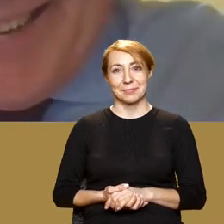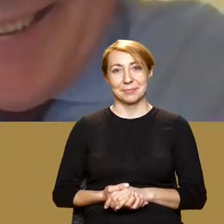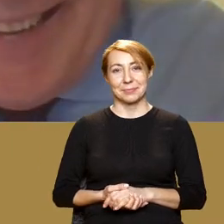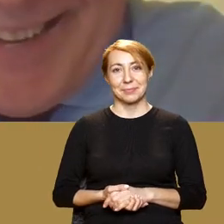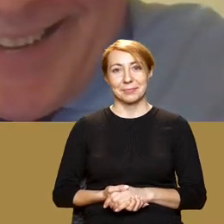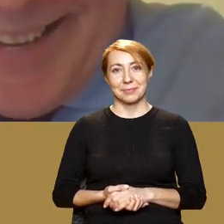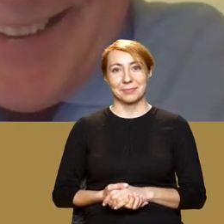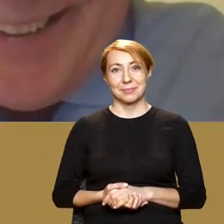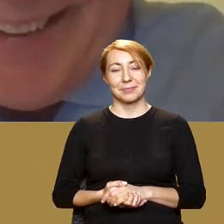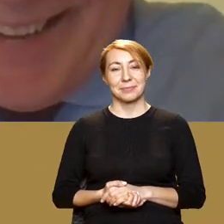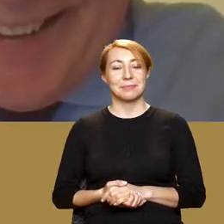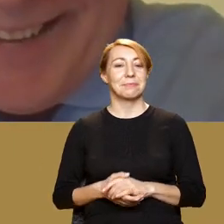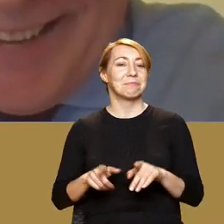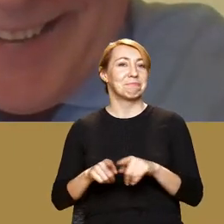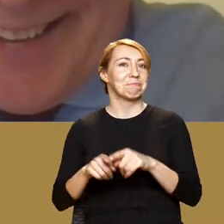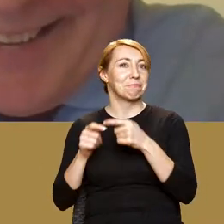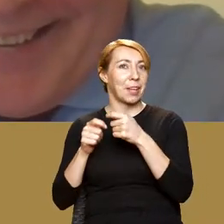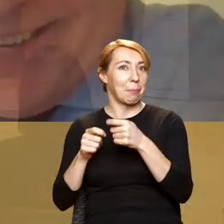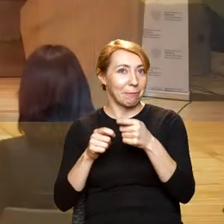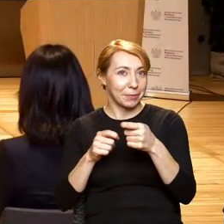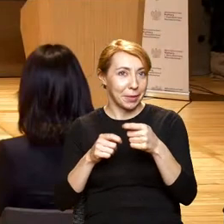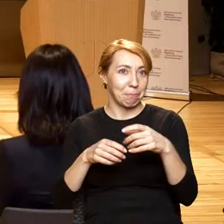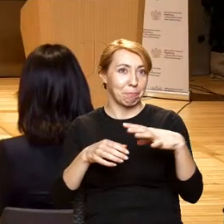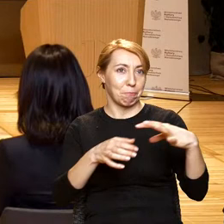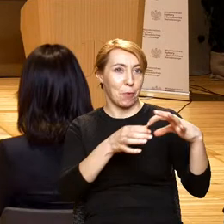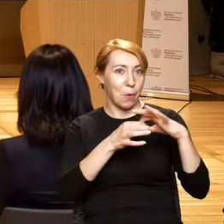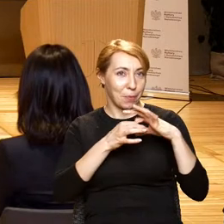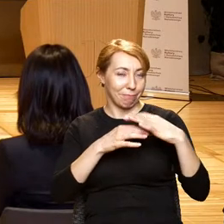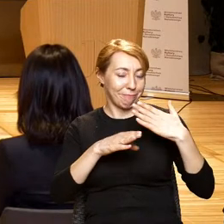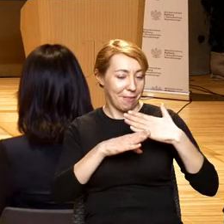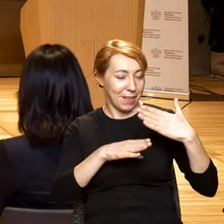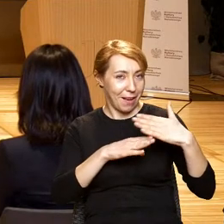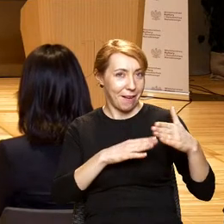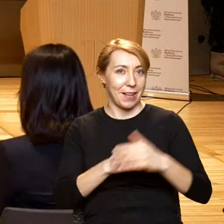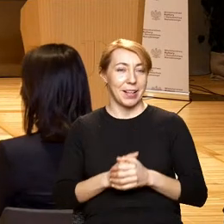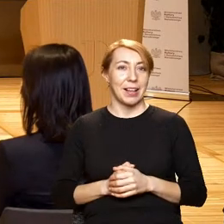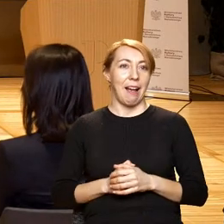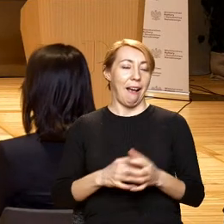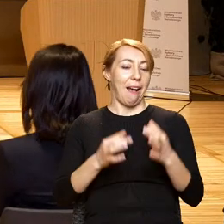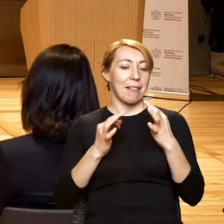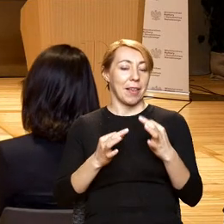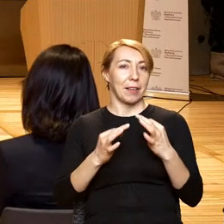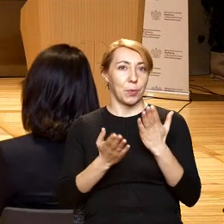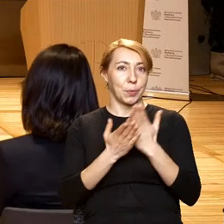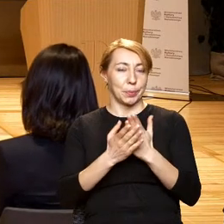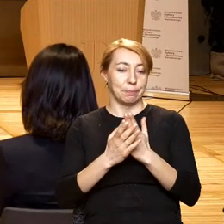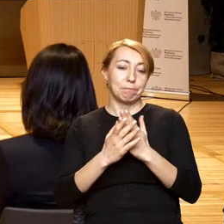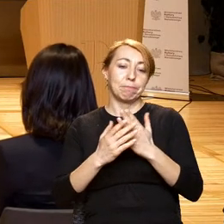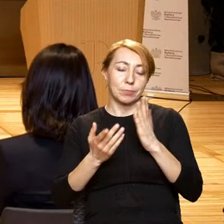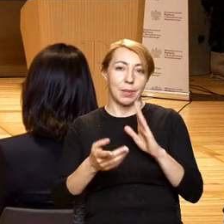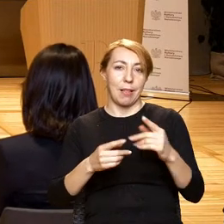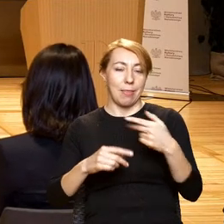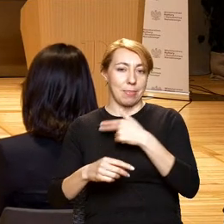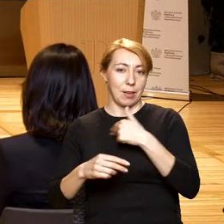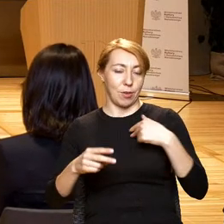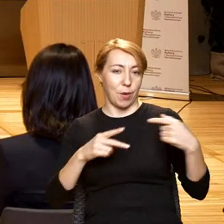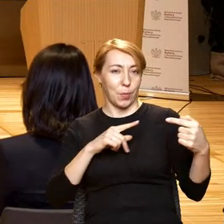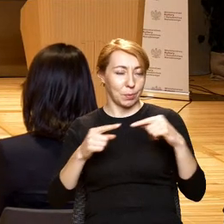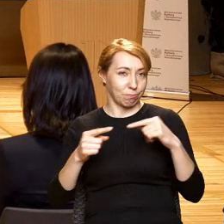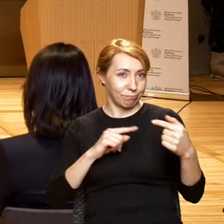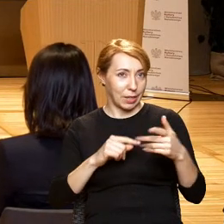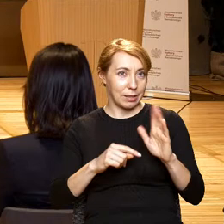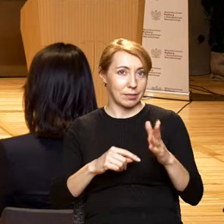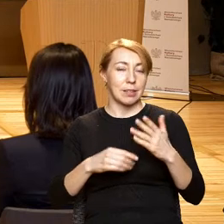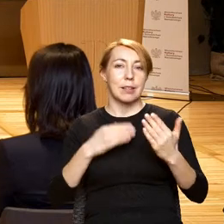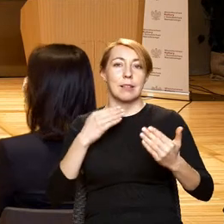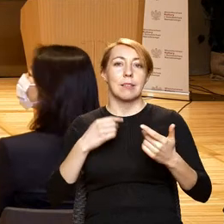I oczywiście zachęcamy do tego, żeby pozostać z nami. A teraz byśmy już przeszli do naszej rozmowy. Serdecznie pozdrawiamy